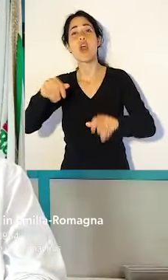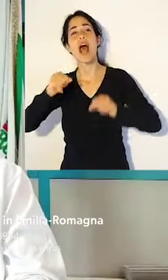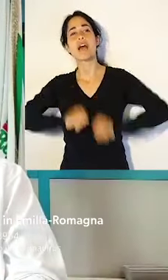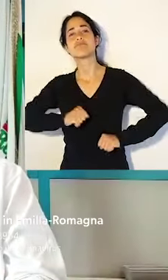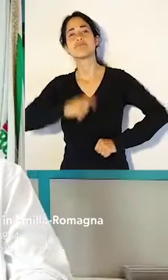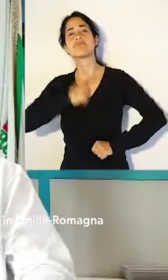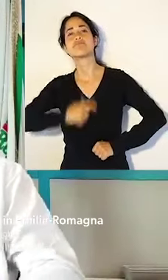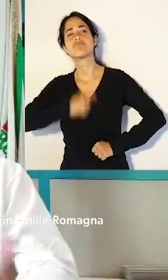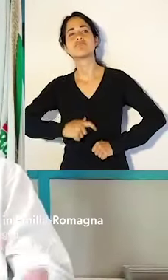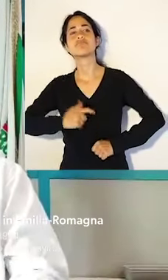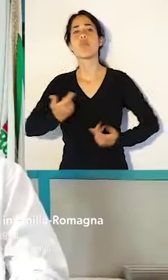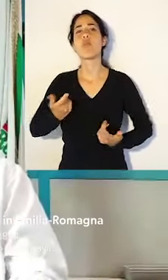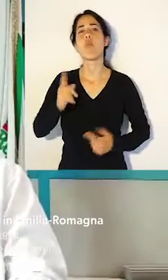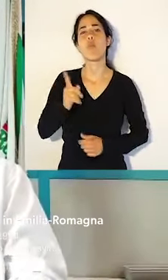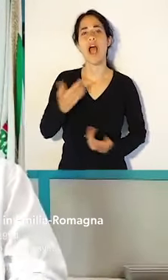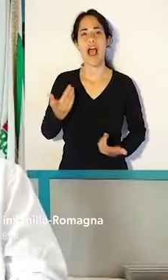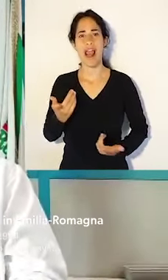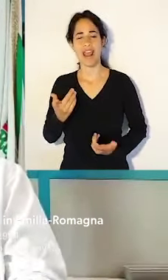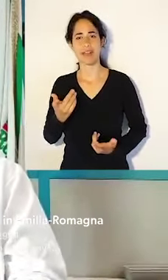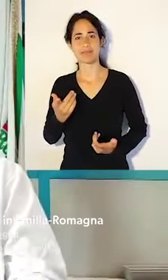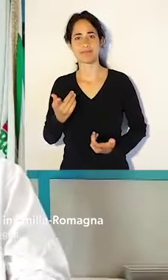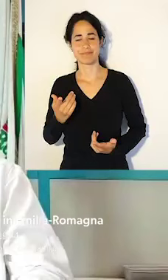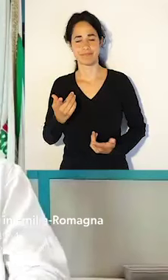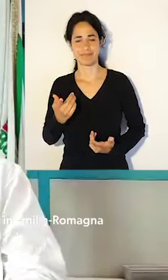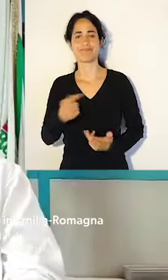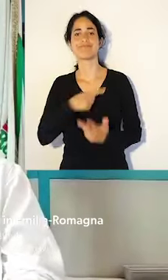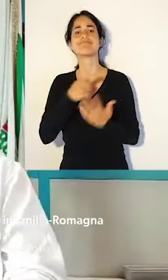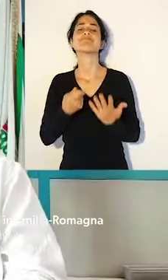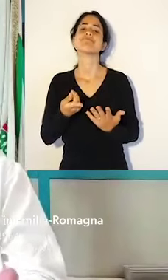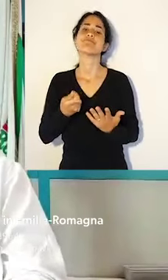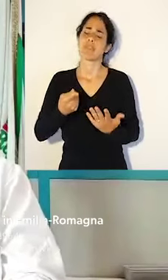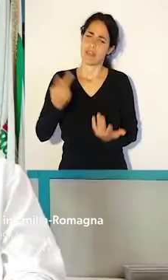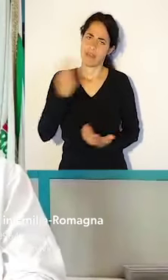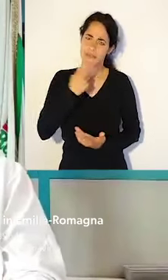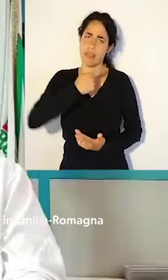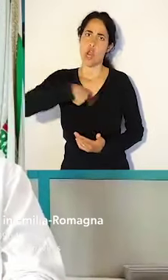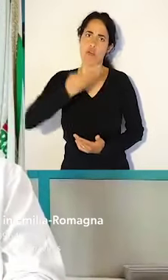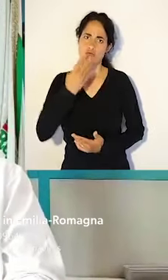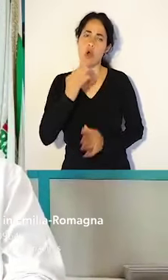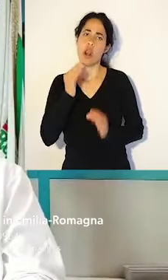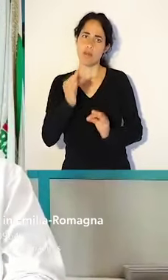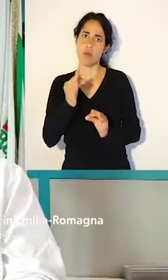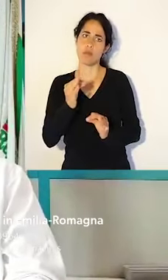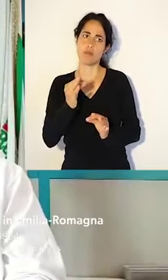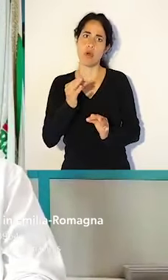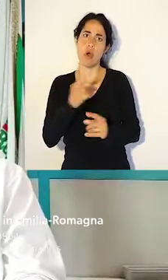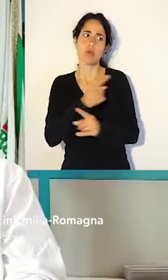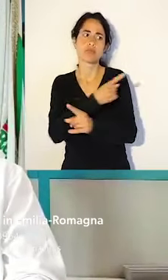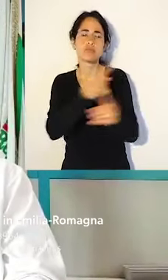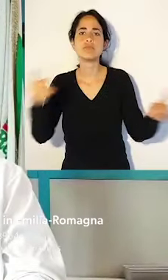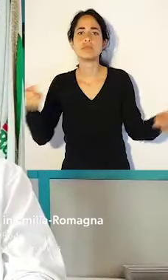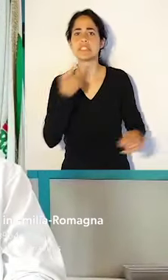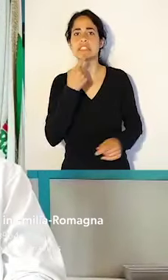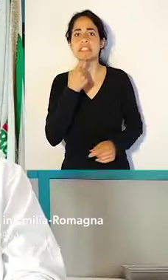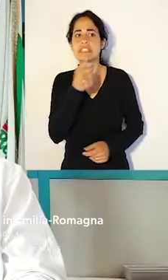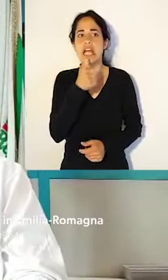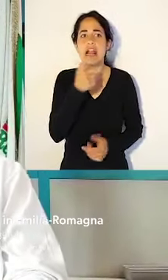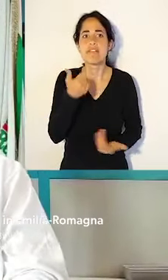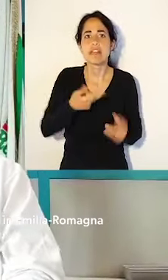del paziente. E poi cercheremo di dare ovviamente soddisfazione anche ai bisogni che dovessero in termini di salute